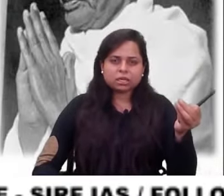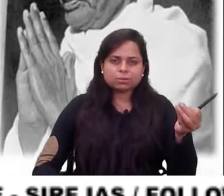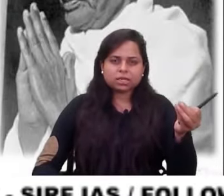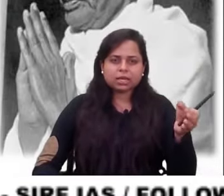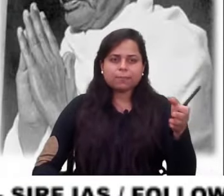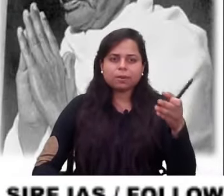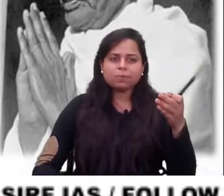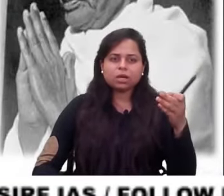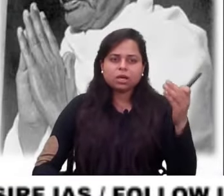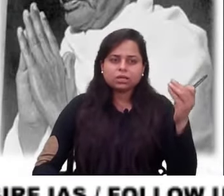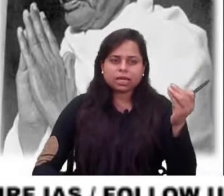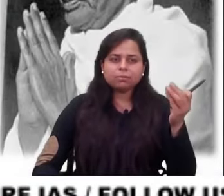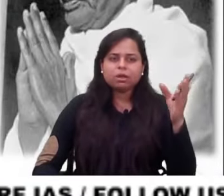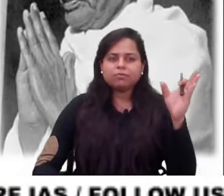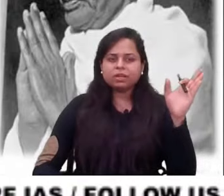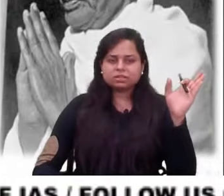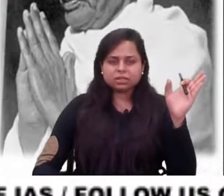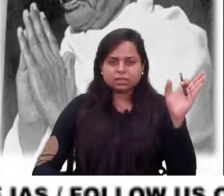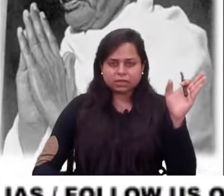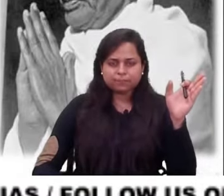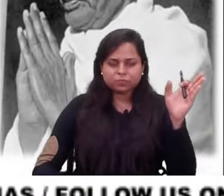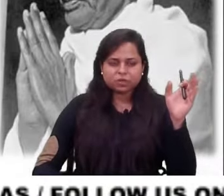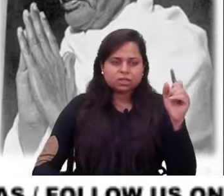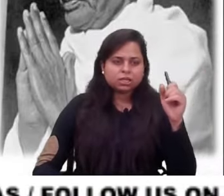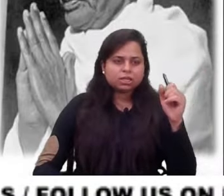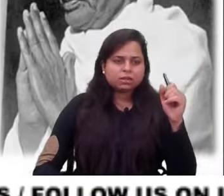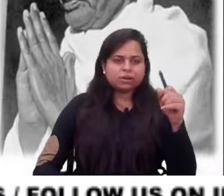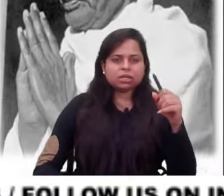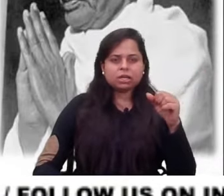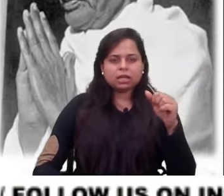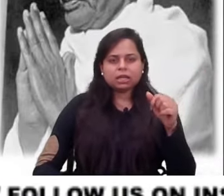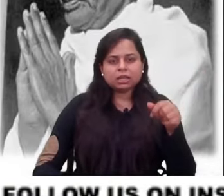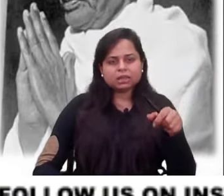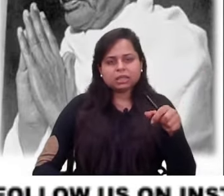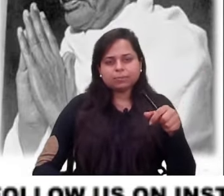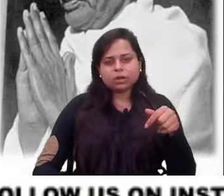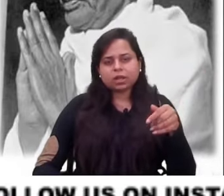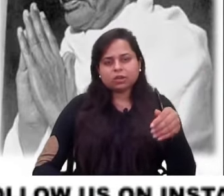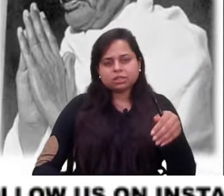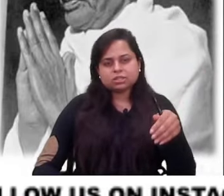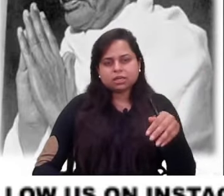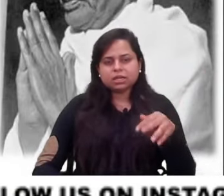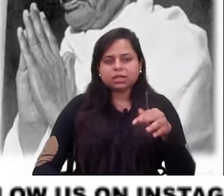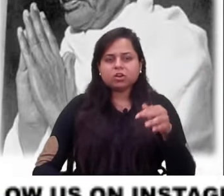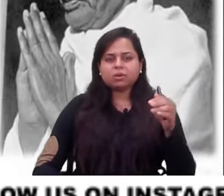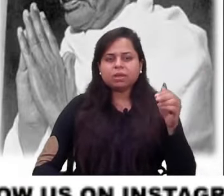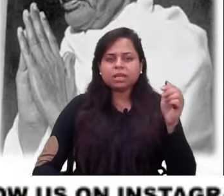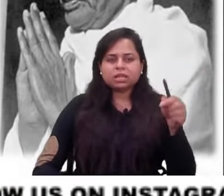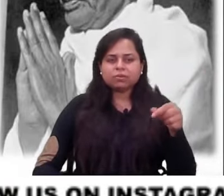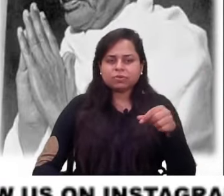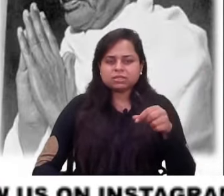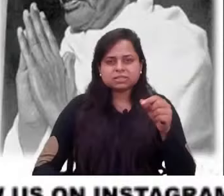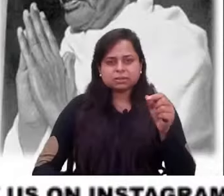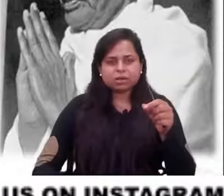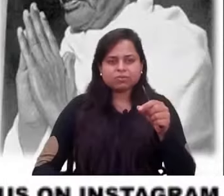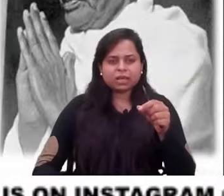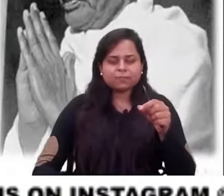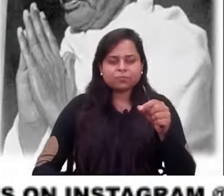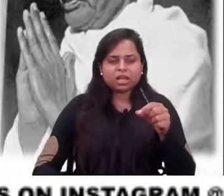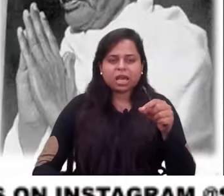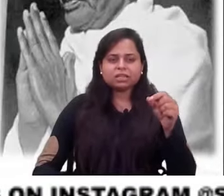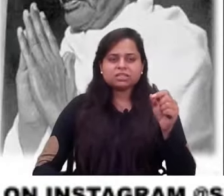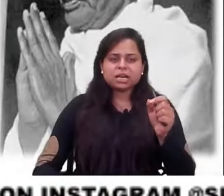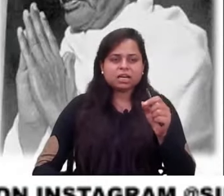चीज निकालने की बजाय यहां पर अपना टाइम वेस्ट करते रहे पर निबंध हिंदी protectmyinvest.com